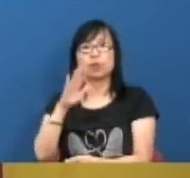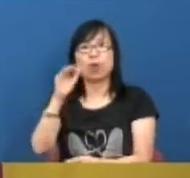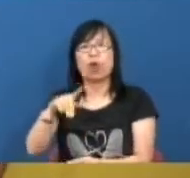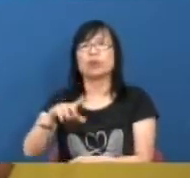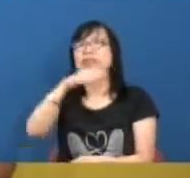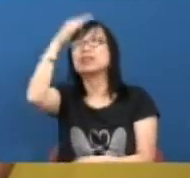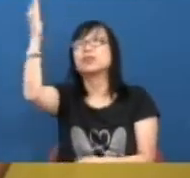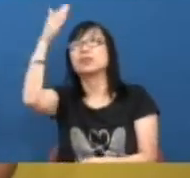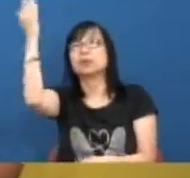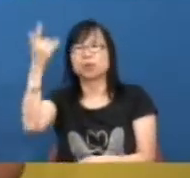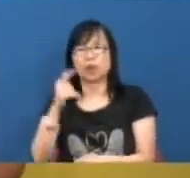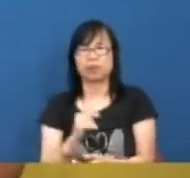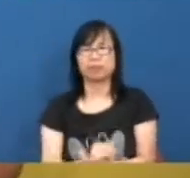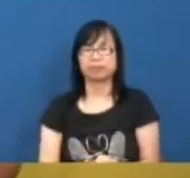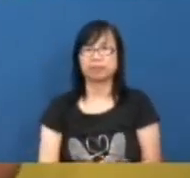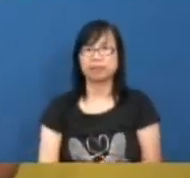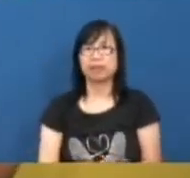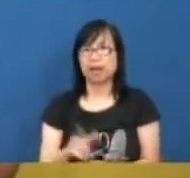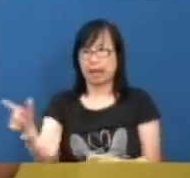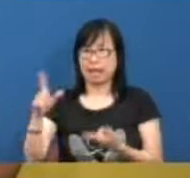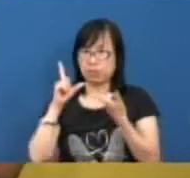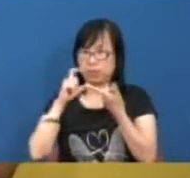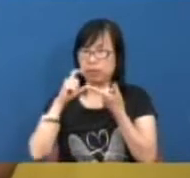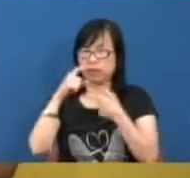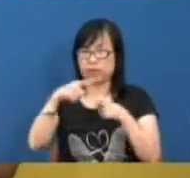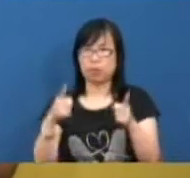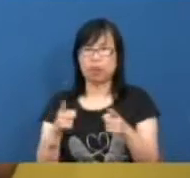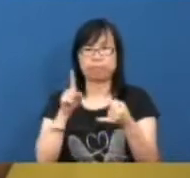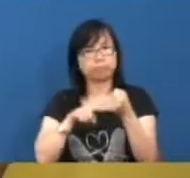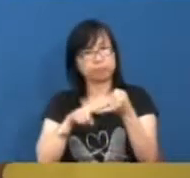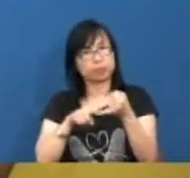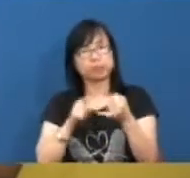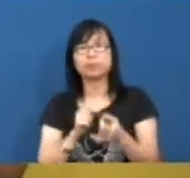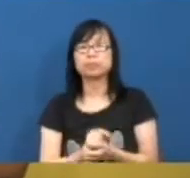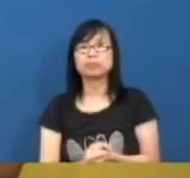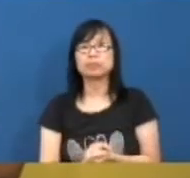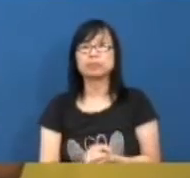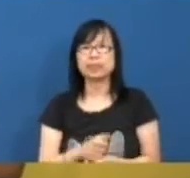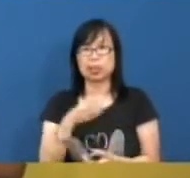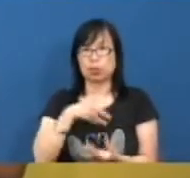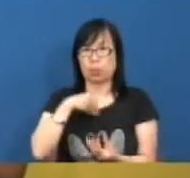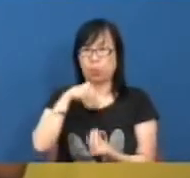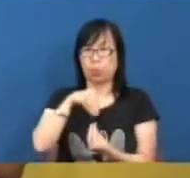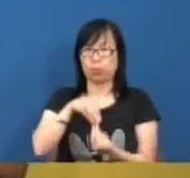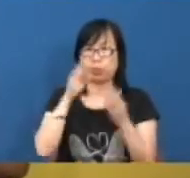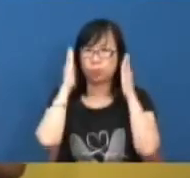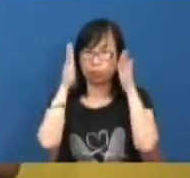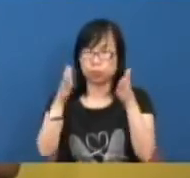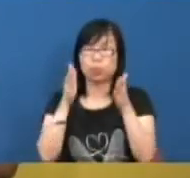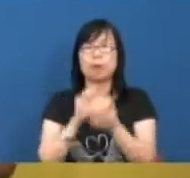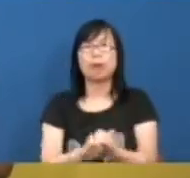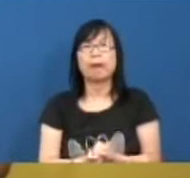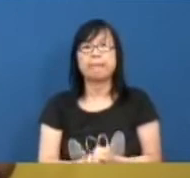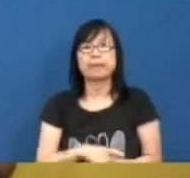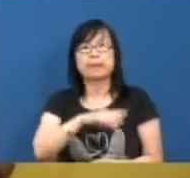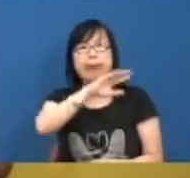光嘅形式。咁啊，咁呢方面我哋亦都影咗啲相啦。咁最後一樣嘢咧，我哋亦都即係最關注咧，其實就係考察點解